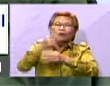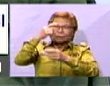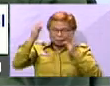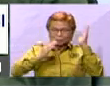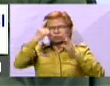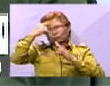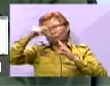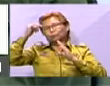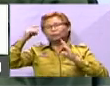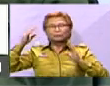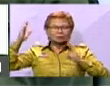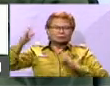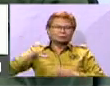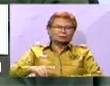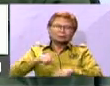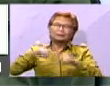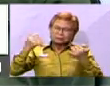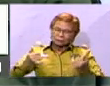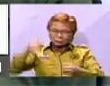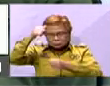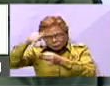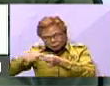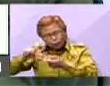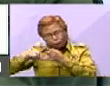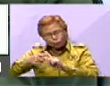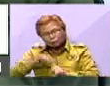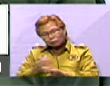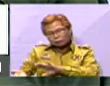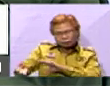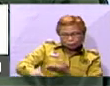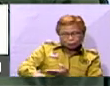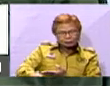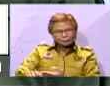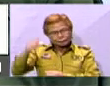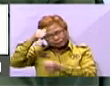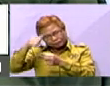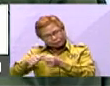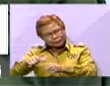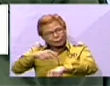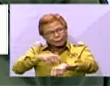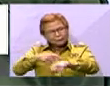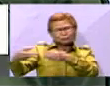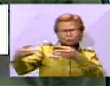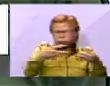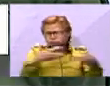saya terkenangkan kepada kawan-kawan saya yang telah pergi telah gugur